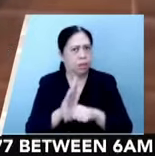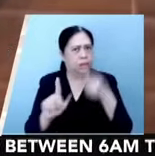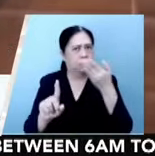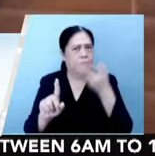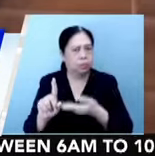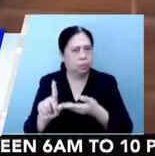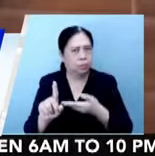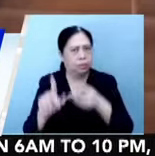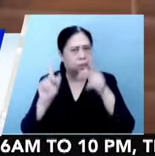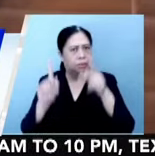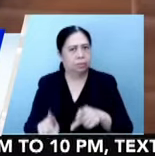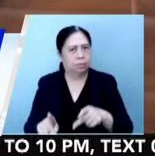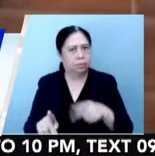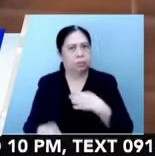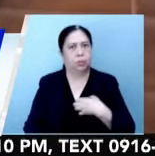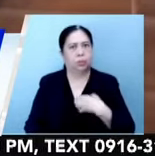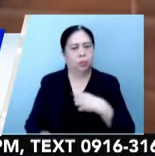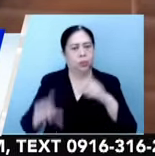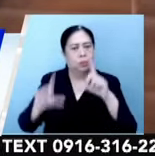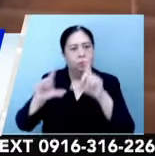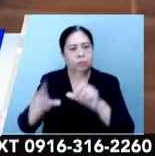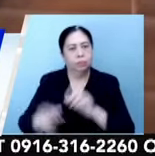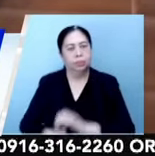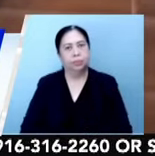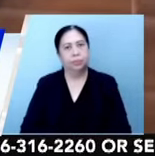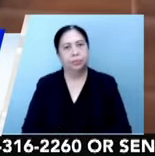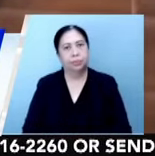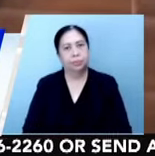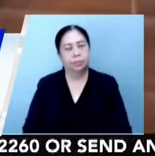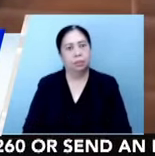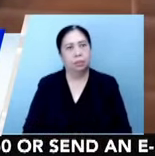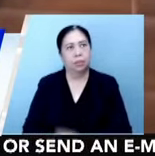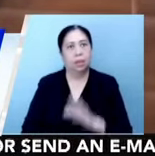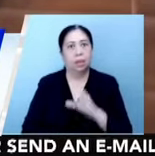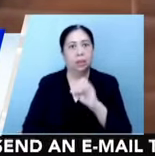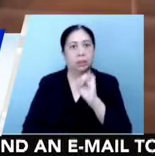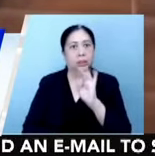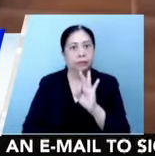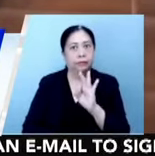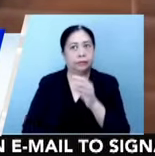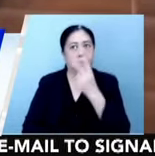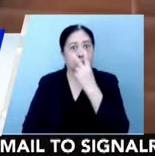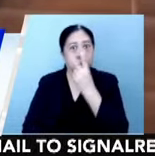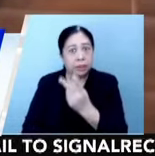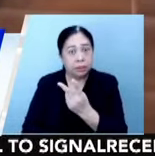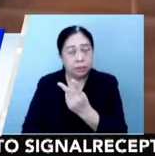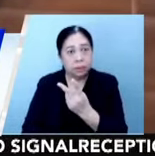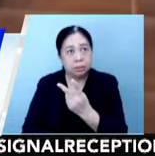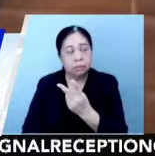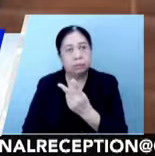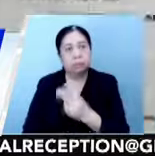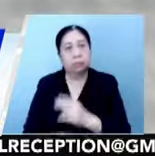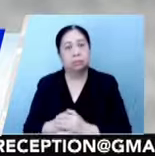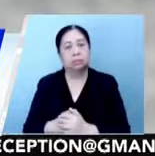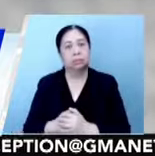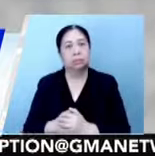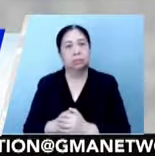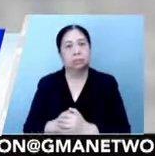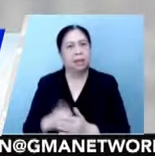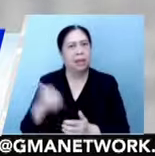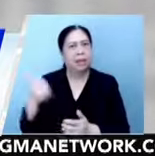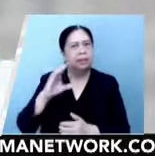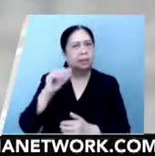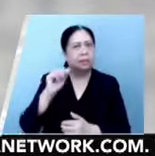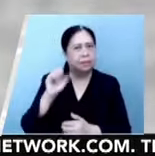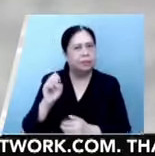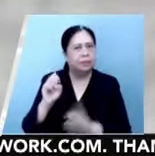taong inireklamo. At kung may makita tayong may ibang kaso. Una na rin